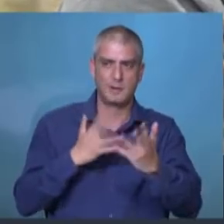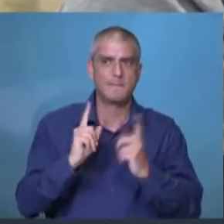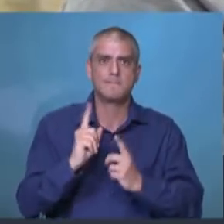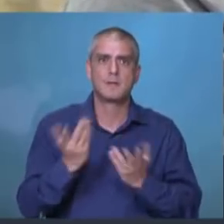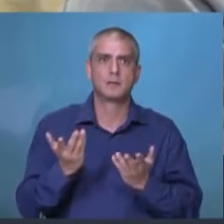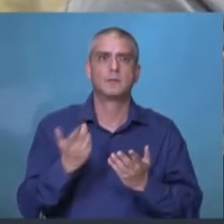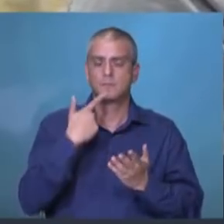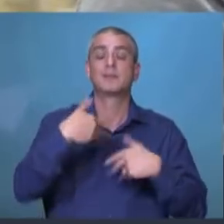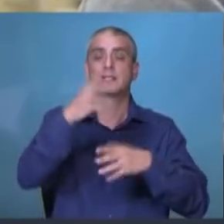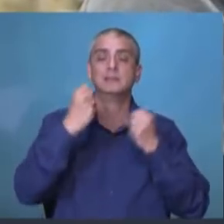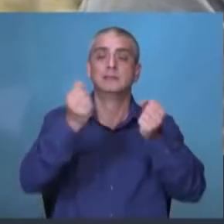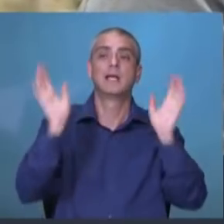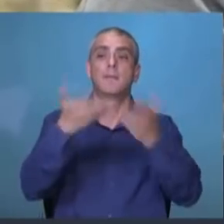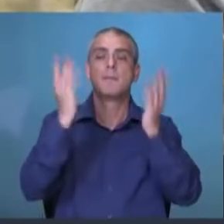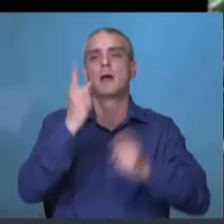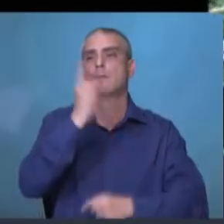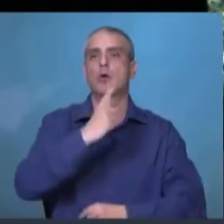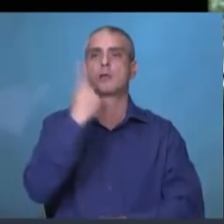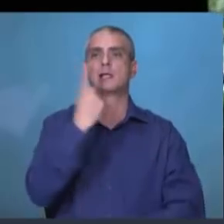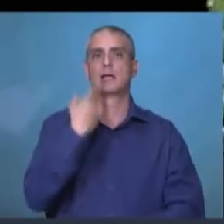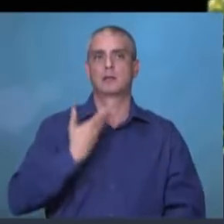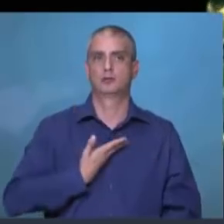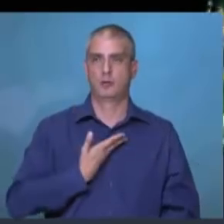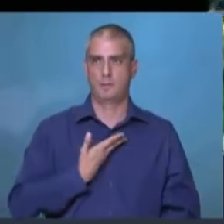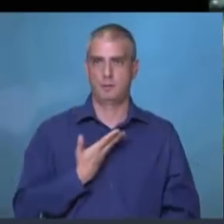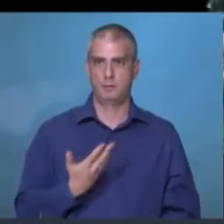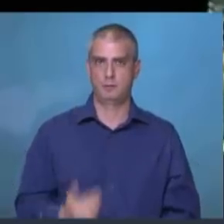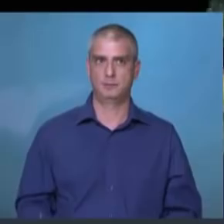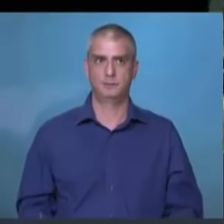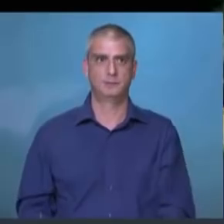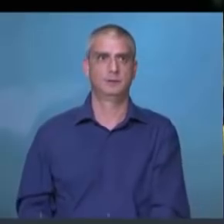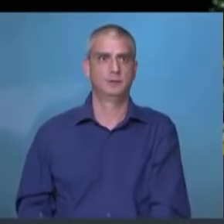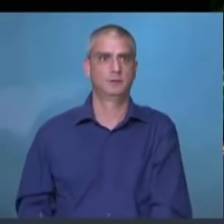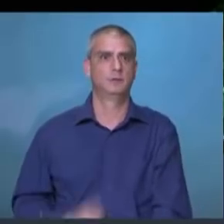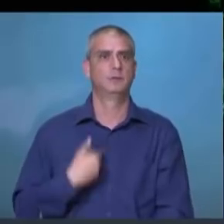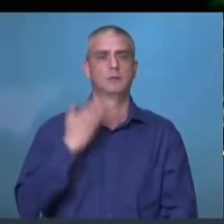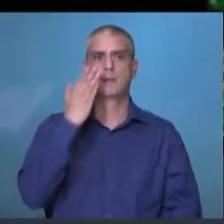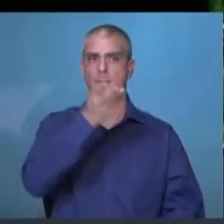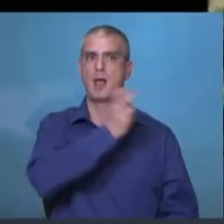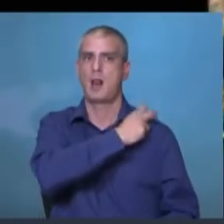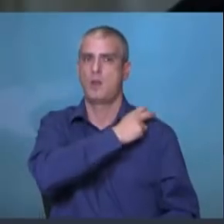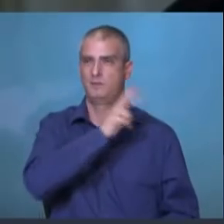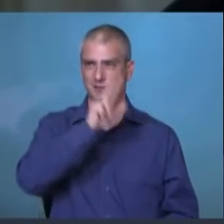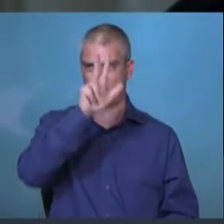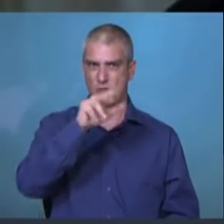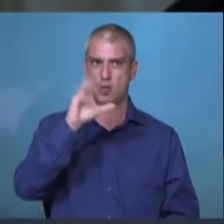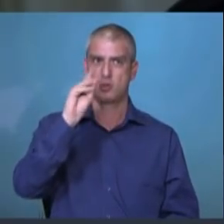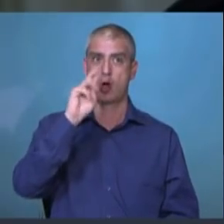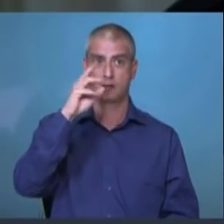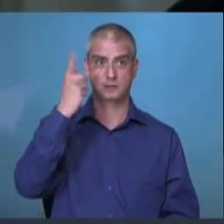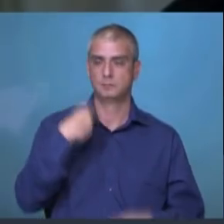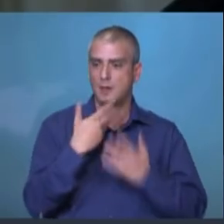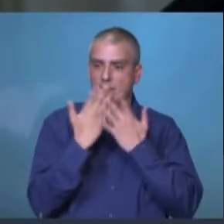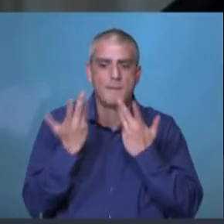סע מהר, סע מהר, זו הפקודה היחידה שקיבלתי. הולך לאלוף פיקוד הצפון, אמיר דרורי, זכרונו לברכה. לברר